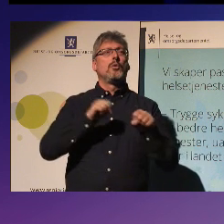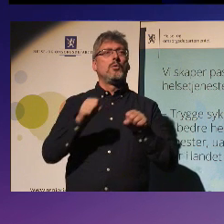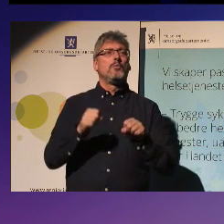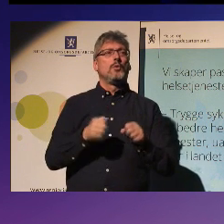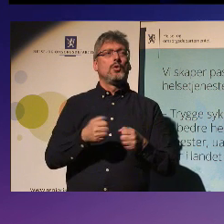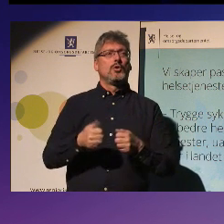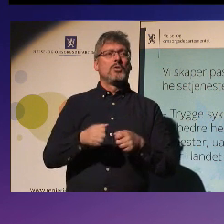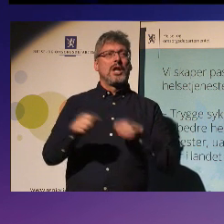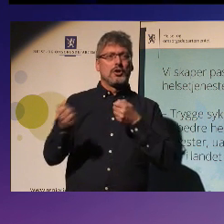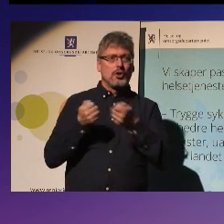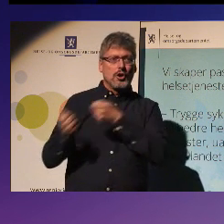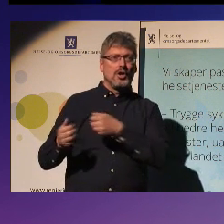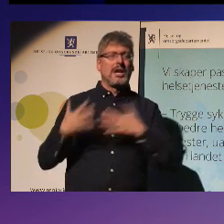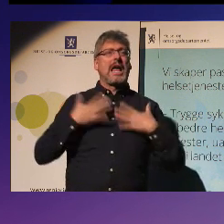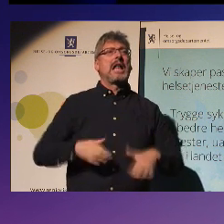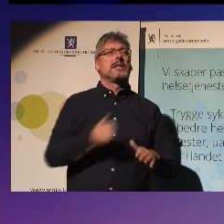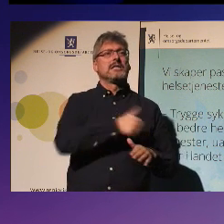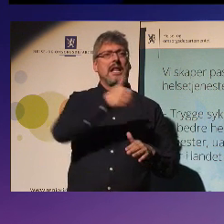Helseledere